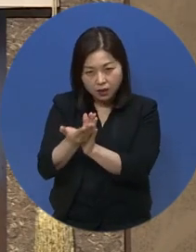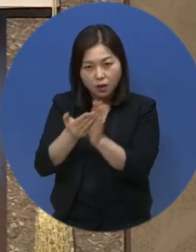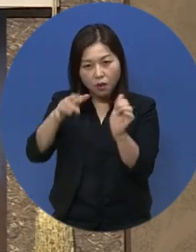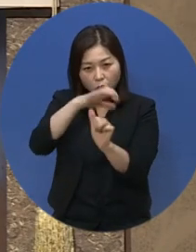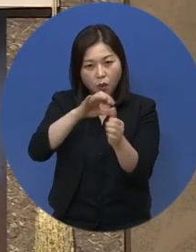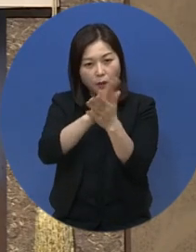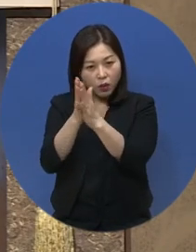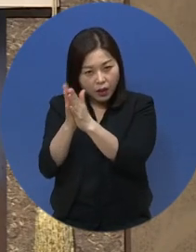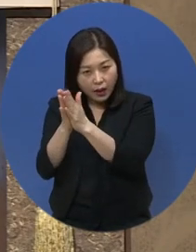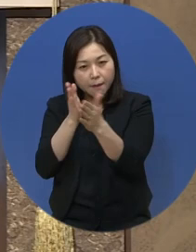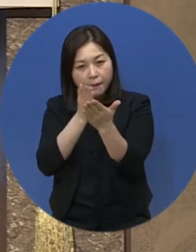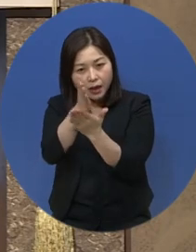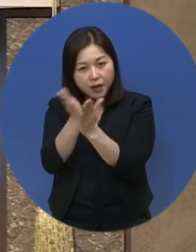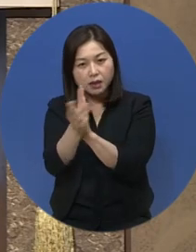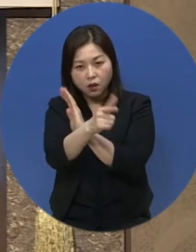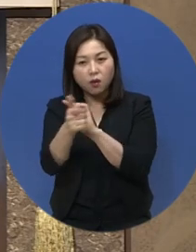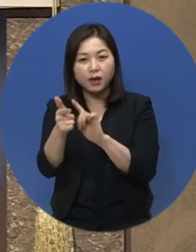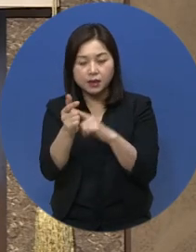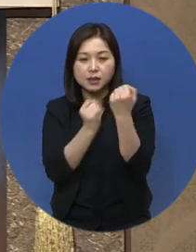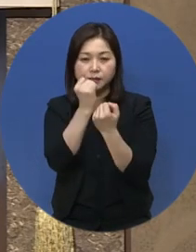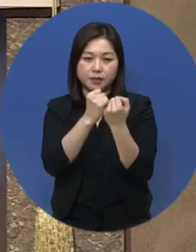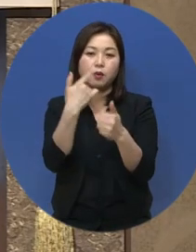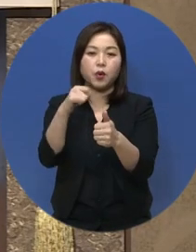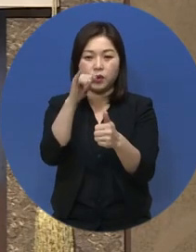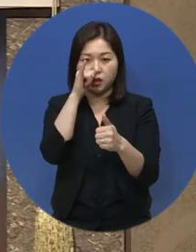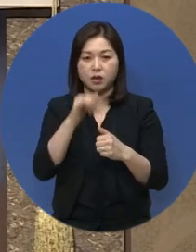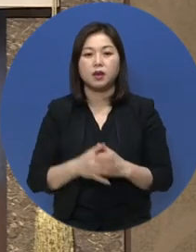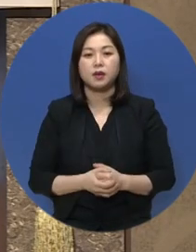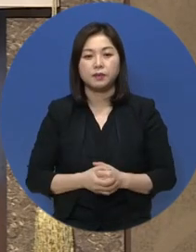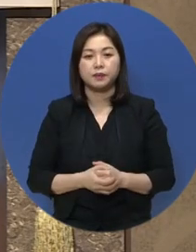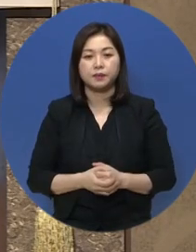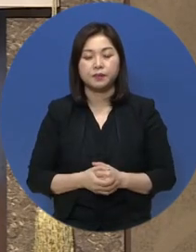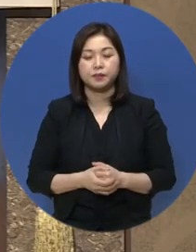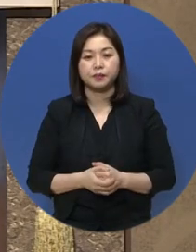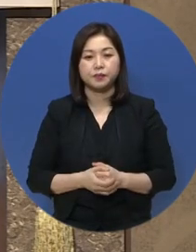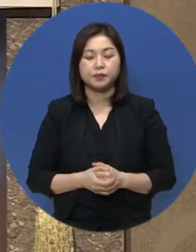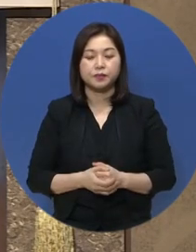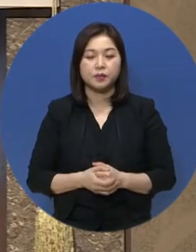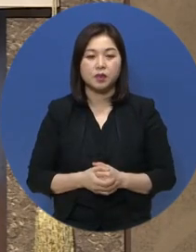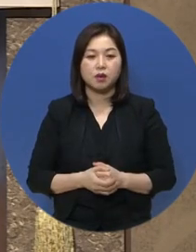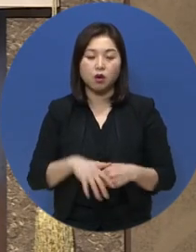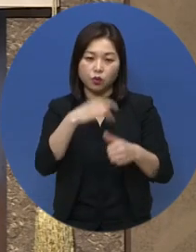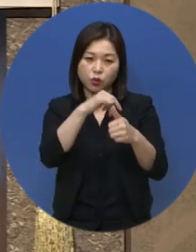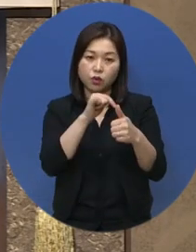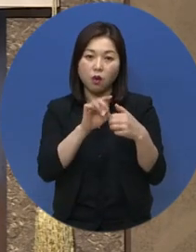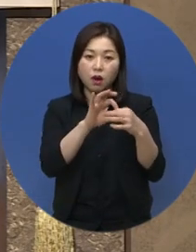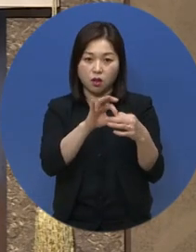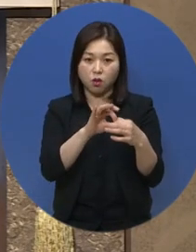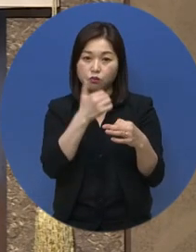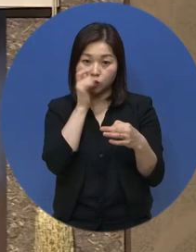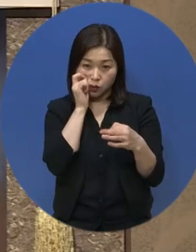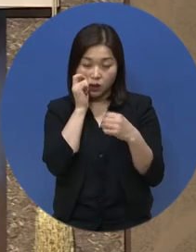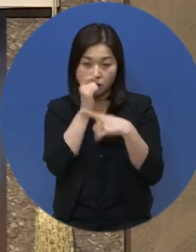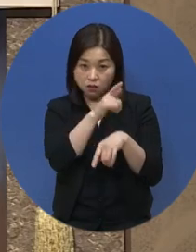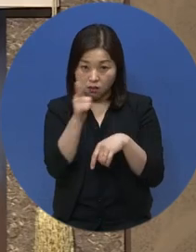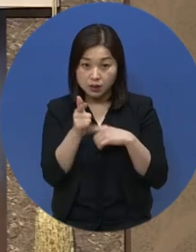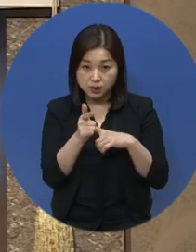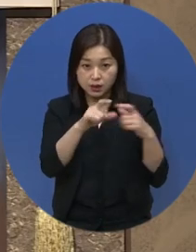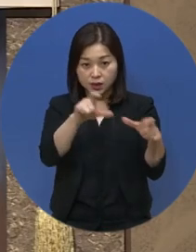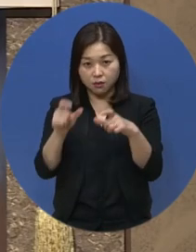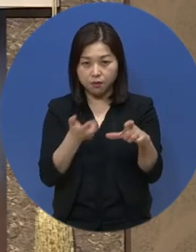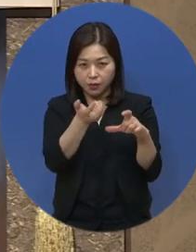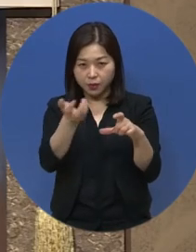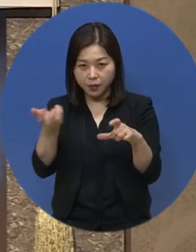하며 그런 것들에 대해서 많이 설명을 하고 있죠. 네. 그런 교육 차원에서는 부족한 부분들은 이제 지역에 순회하면서